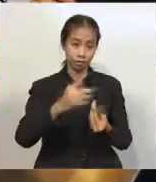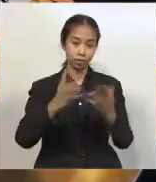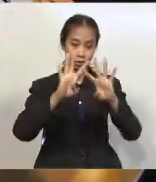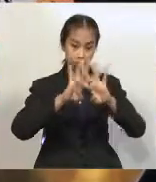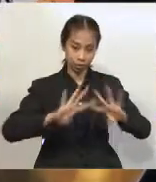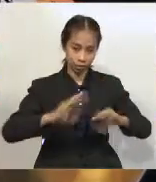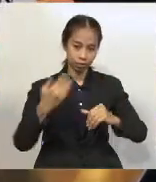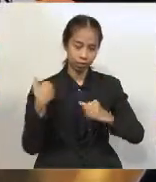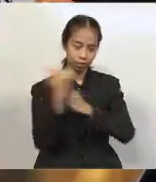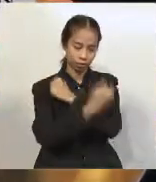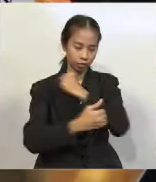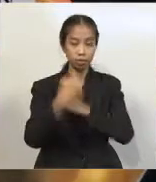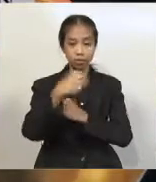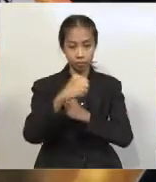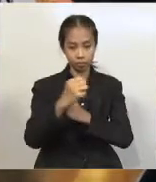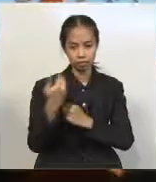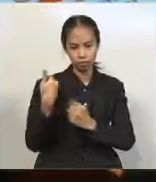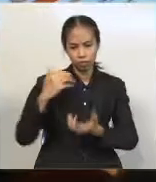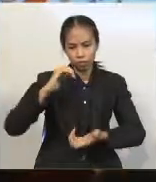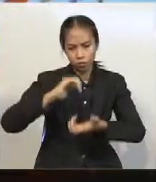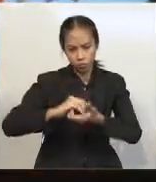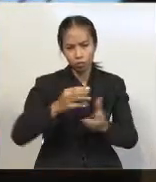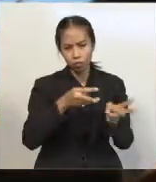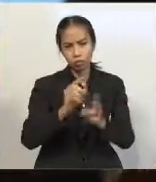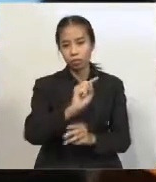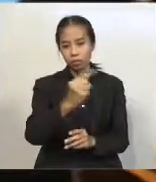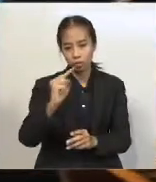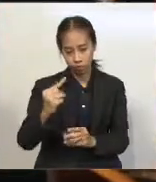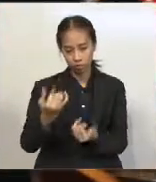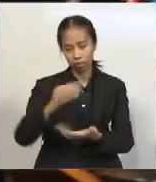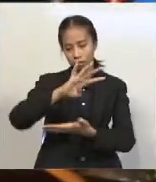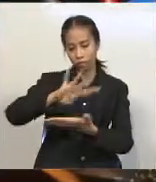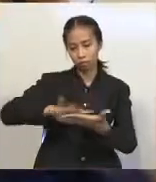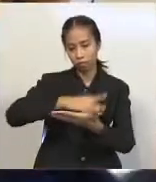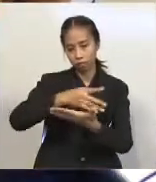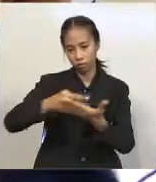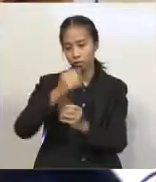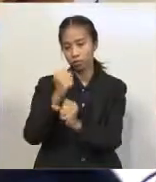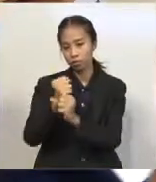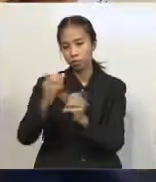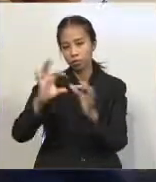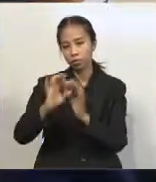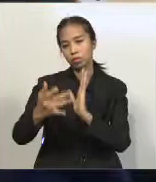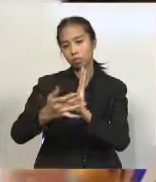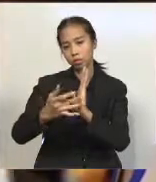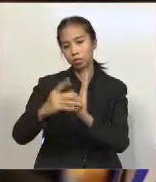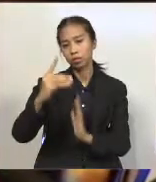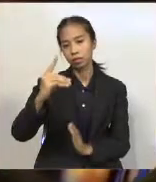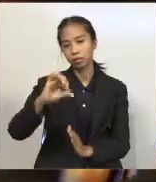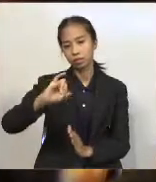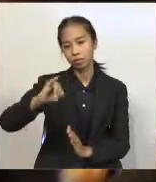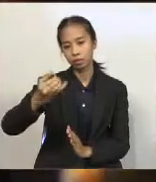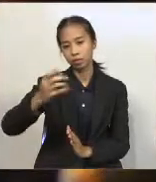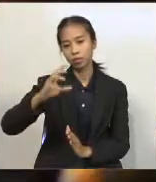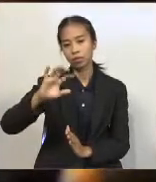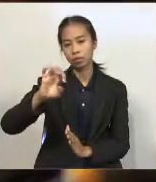าชิกอาเซียนเกิดความร่วมมือใหม่ๆทั้งเรื่องของแผนดำเนินงานด้านดิจิทัลของอาเซียนการเปลี่ยนผ่านอุตส